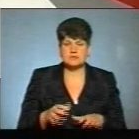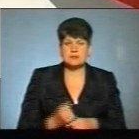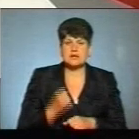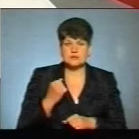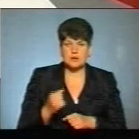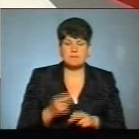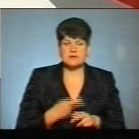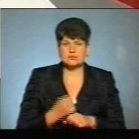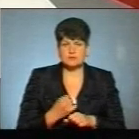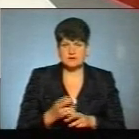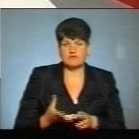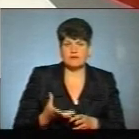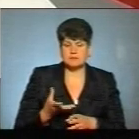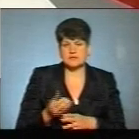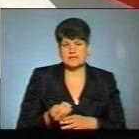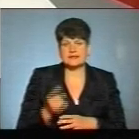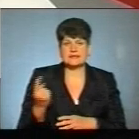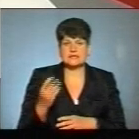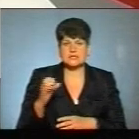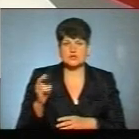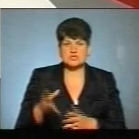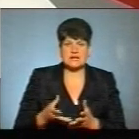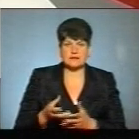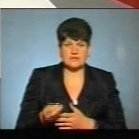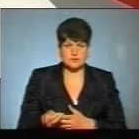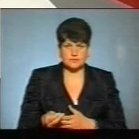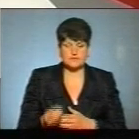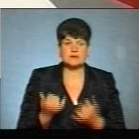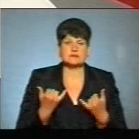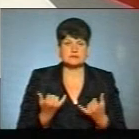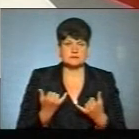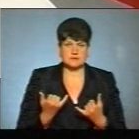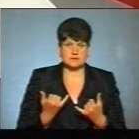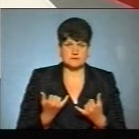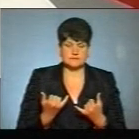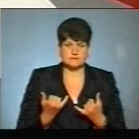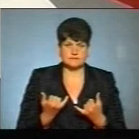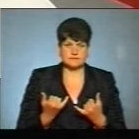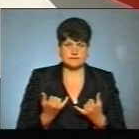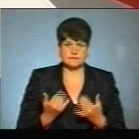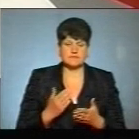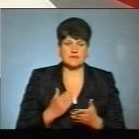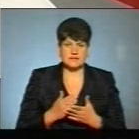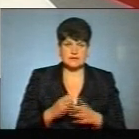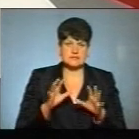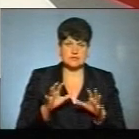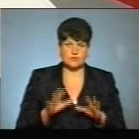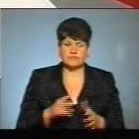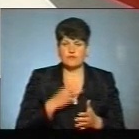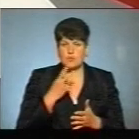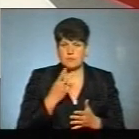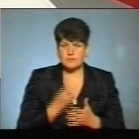безробітного, це виплачувалось компенсація єдиного соціального внеску. Наразі це є законодавчо